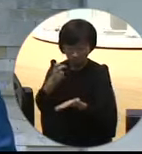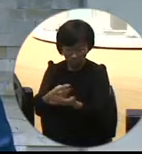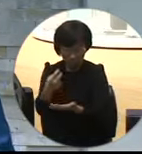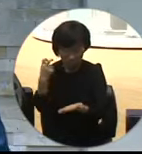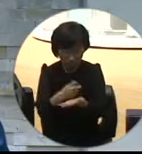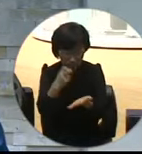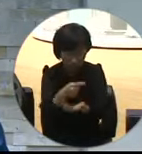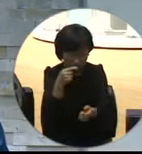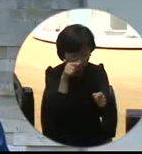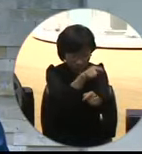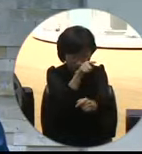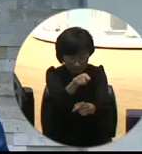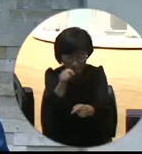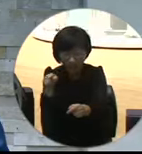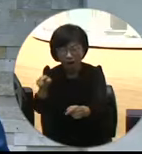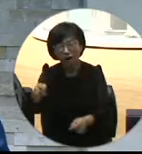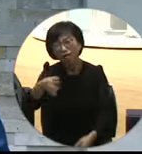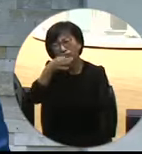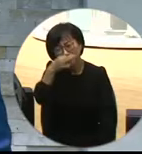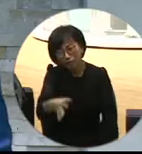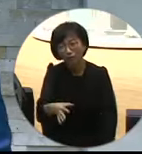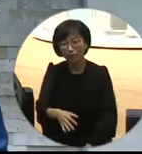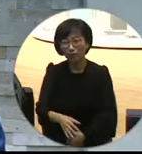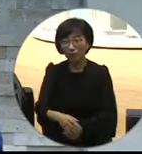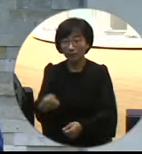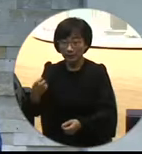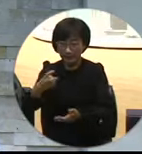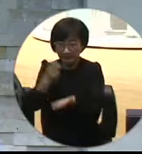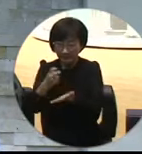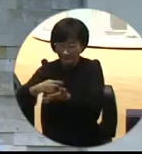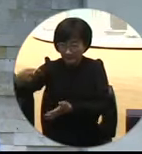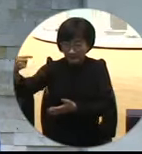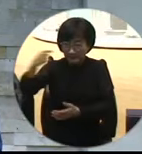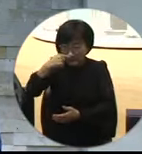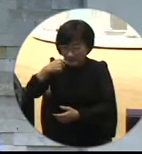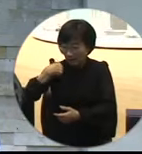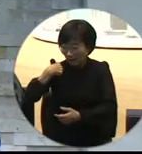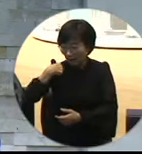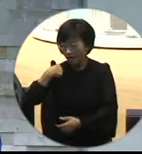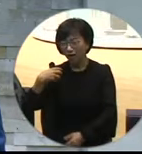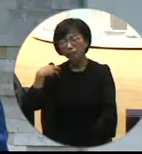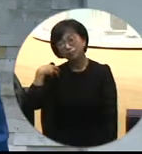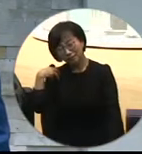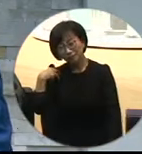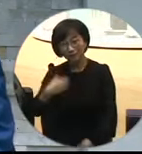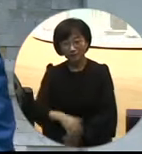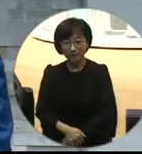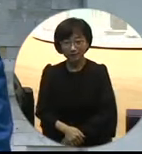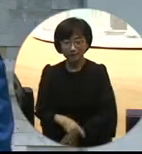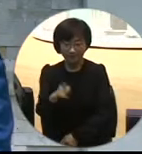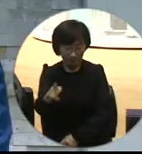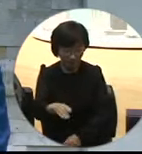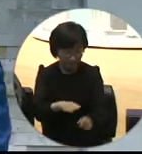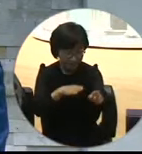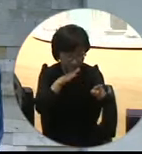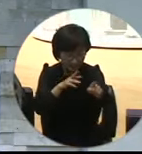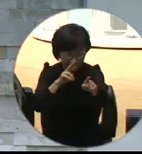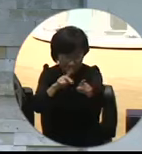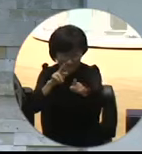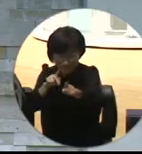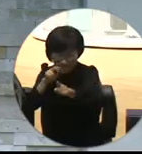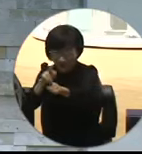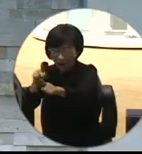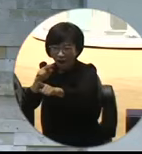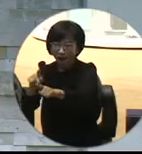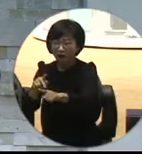그리고 자신도 괴로워요. 너무 성격이 따지고 막 맞고 틀리고